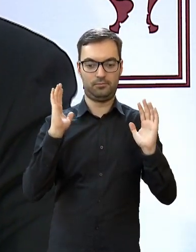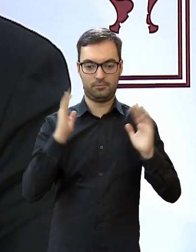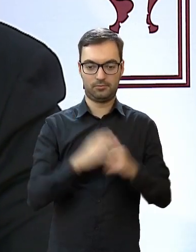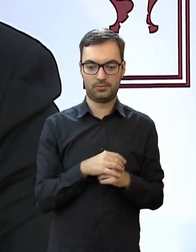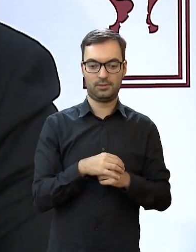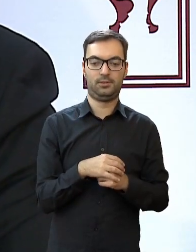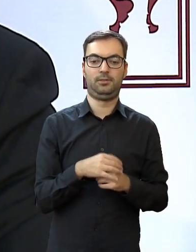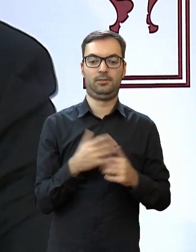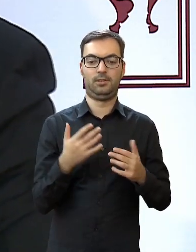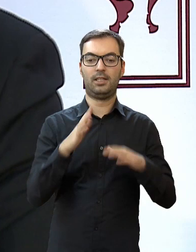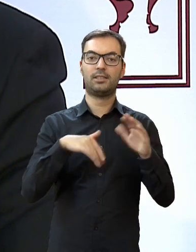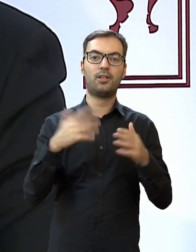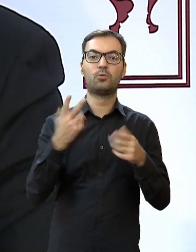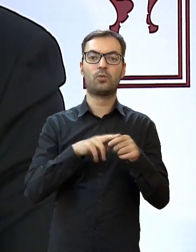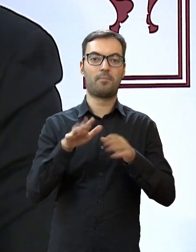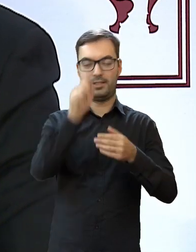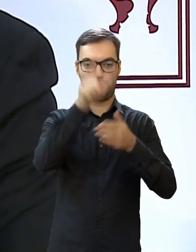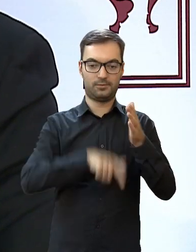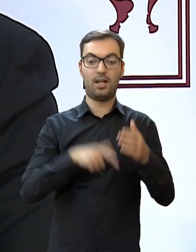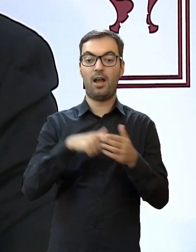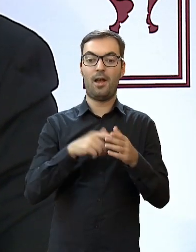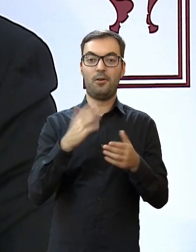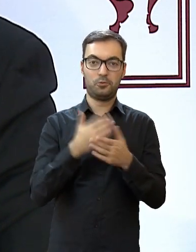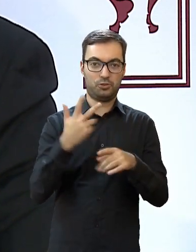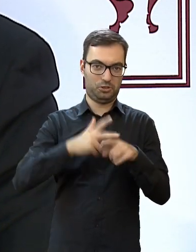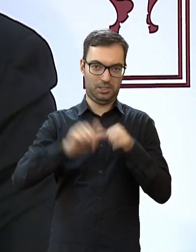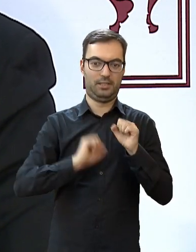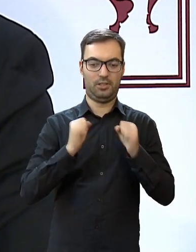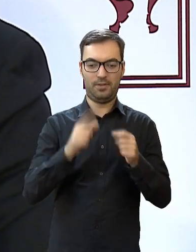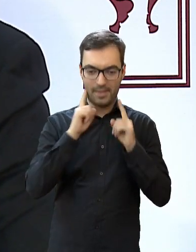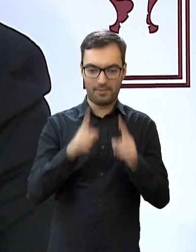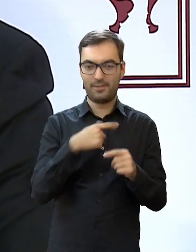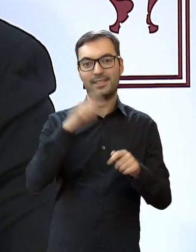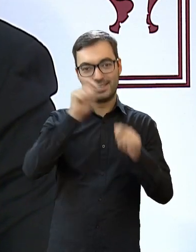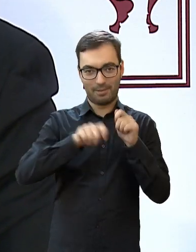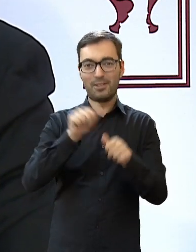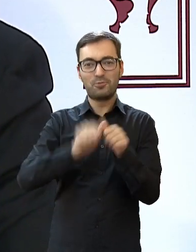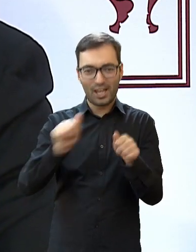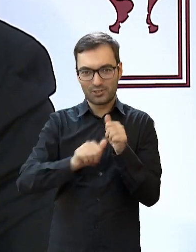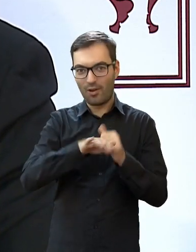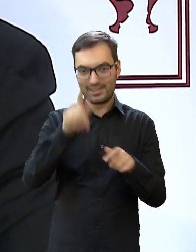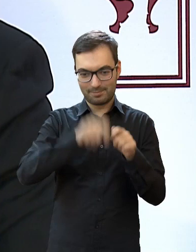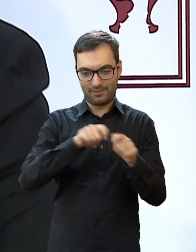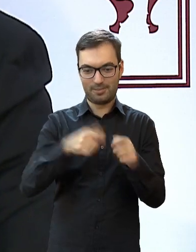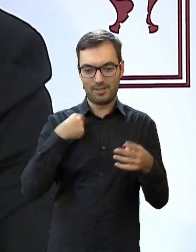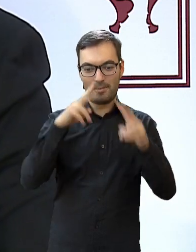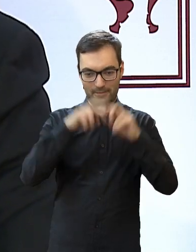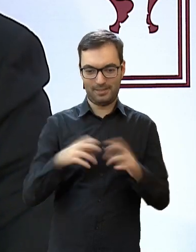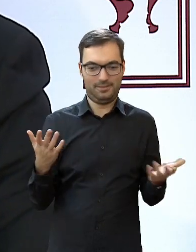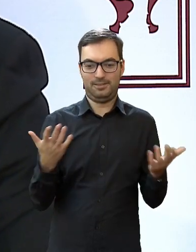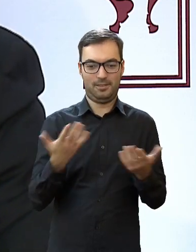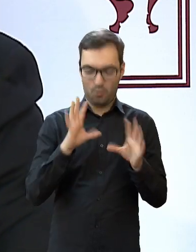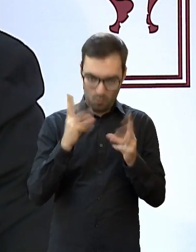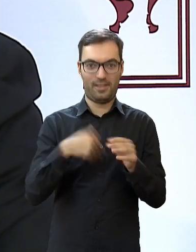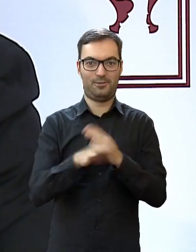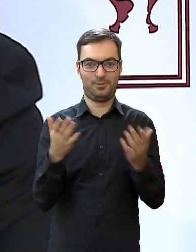Niezależnie od tego, na którym on jest w miejscu umieszczony. I ten model w Polsce prawie 3 lat funkcjonuje. Naprawdę, myśmy sprawdzali, z przedszkolakami były takie badania robione i bardzo